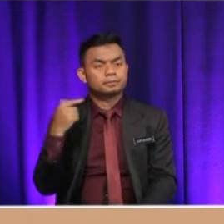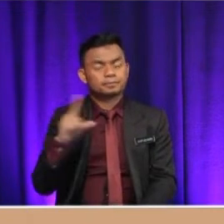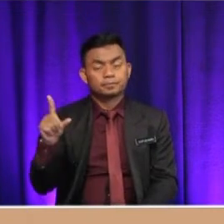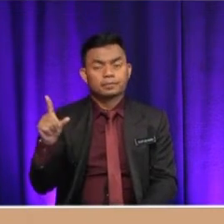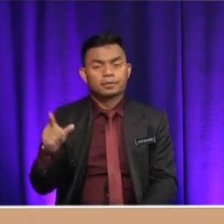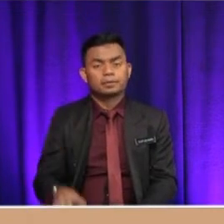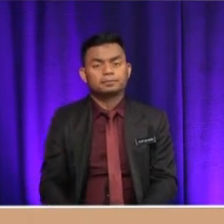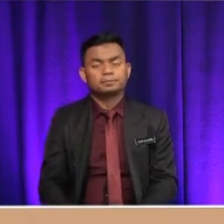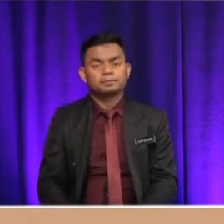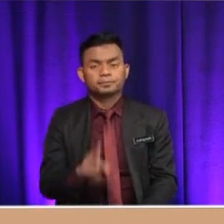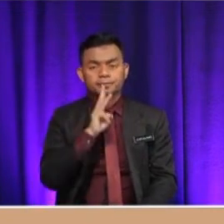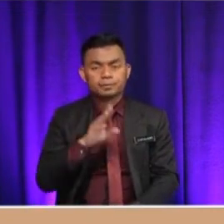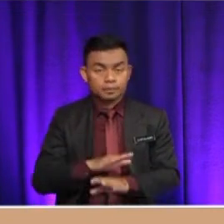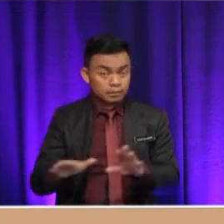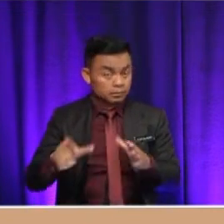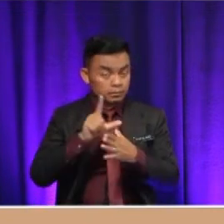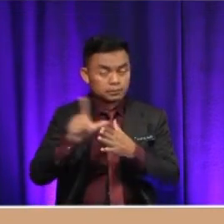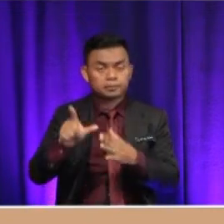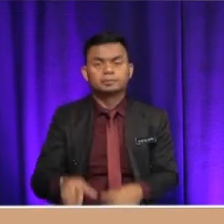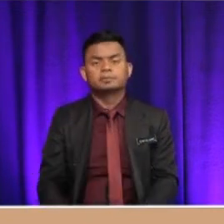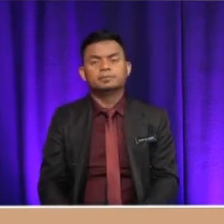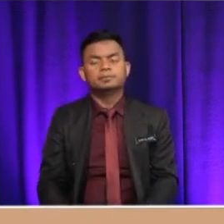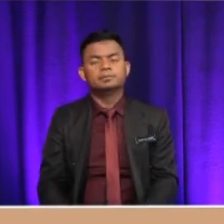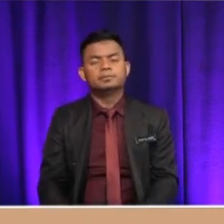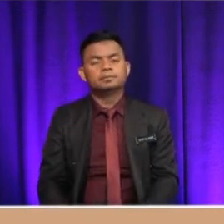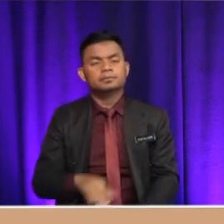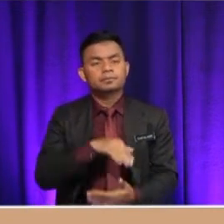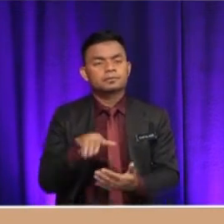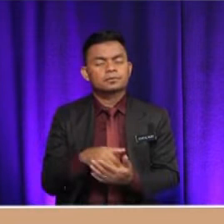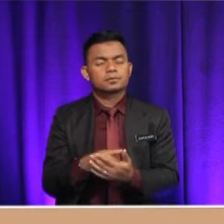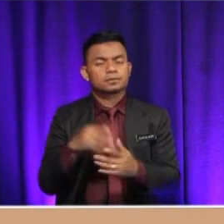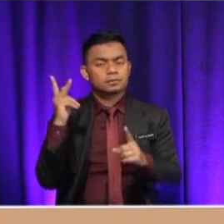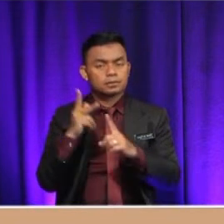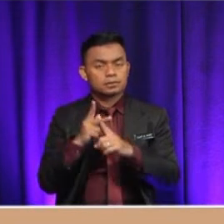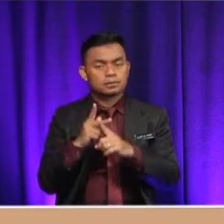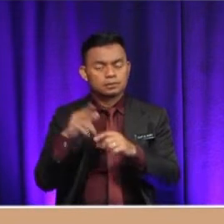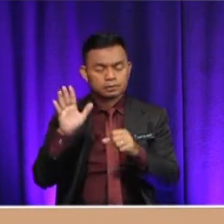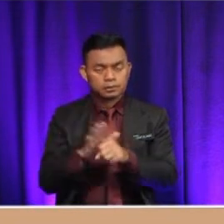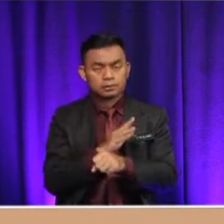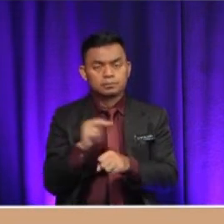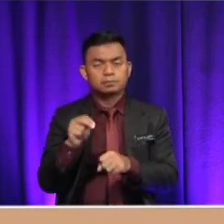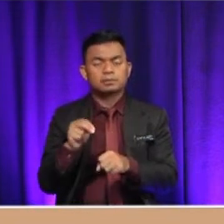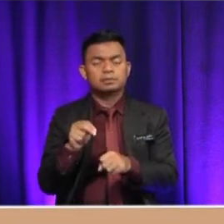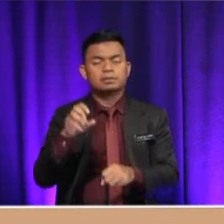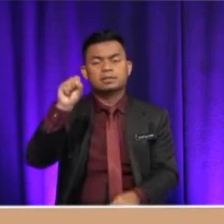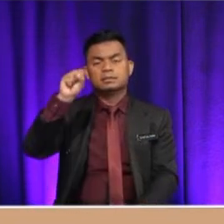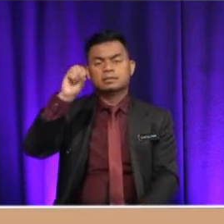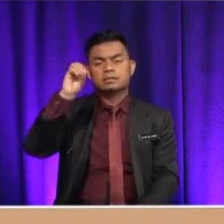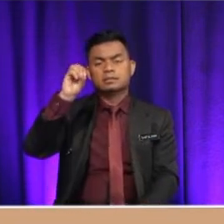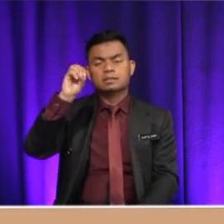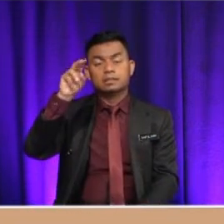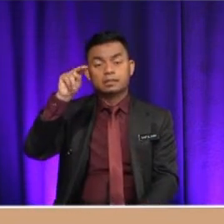nampak keluar pada tangki. Semua kelengkapan sanitasi ialah bekalan air tidak langsung. Nama pipe